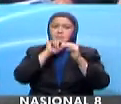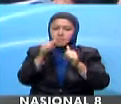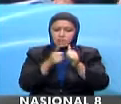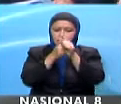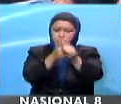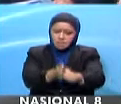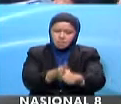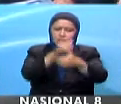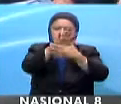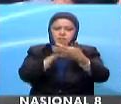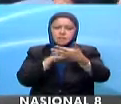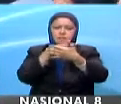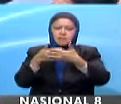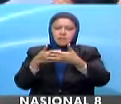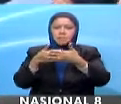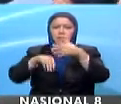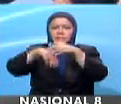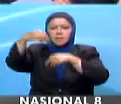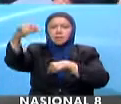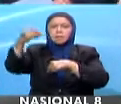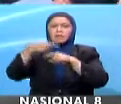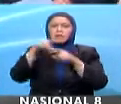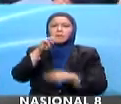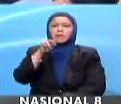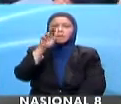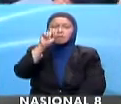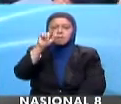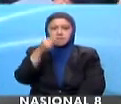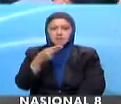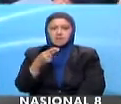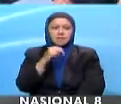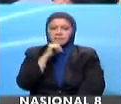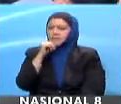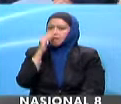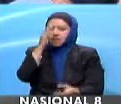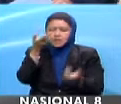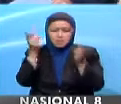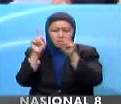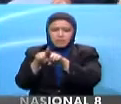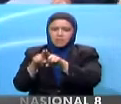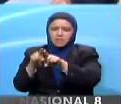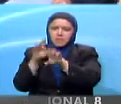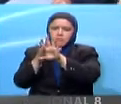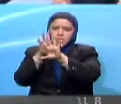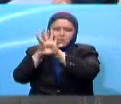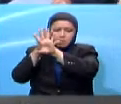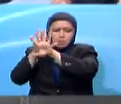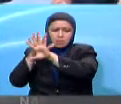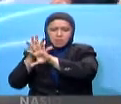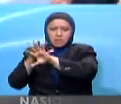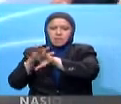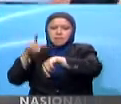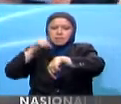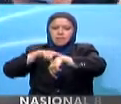muasasah Asia Tenggara. Ia bagi memastikan tidak berlaku limpahan Jemaah Haji yang berada di kompleks Jamarat pada satu-satu